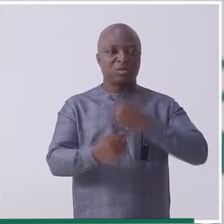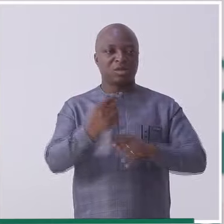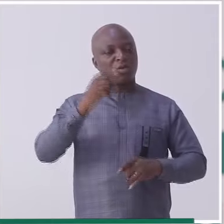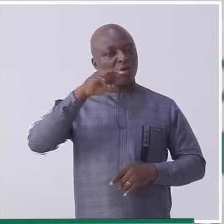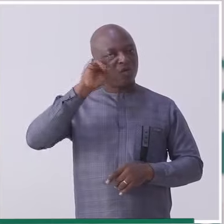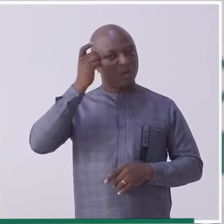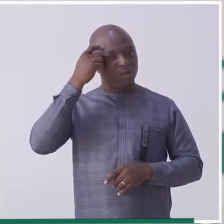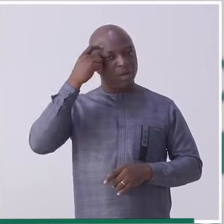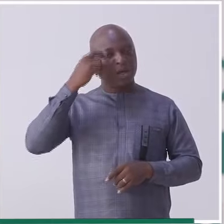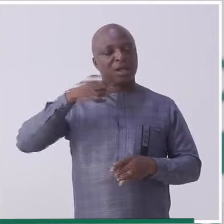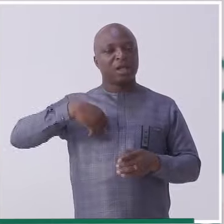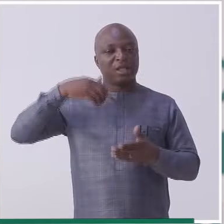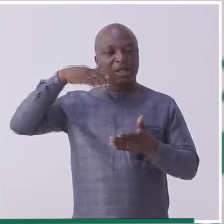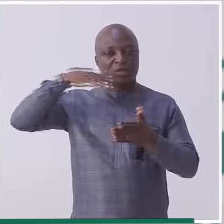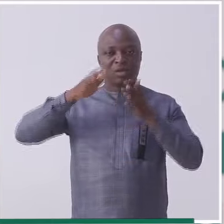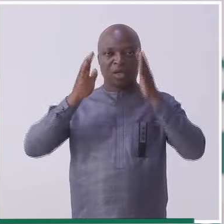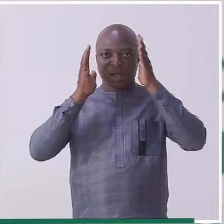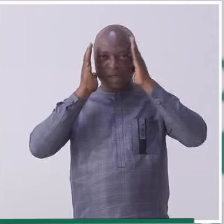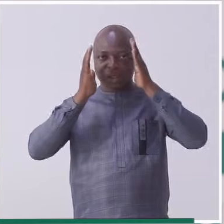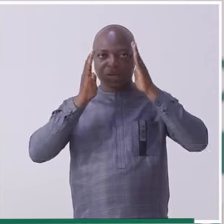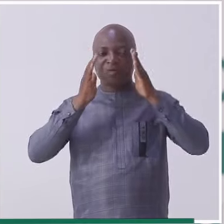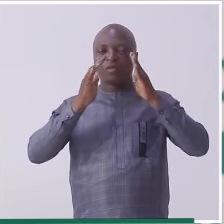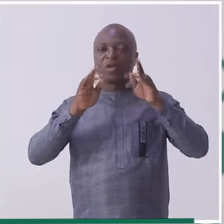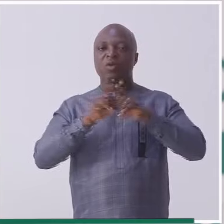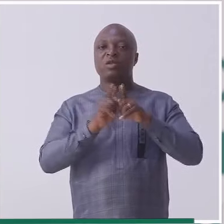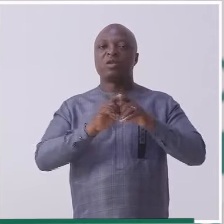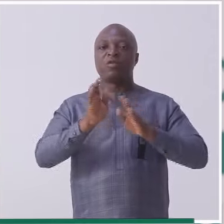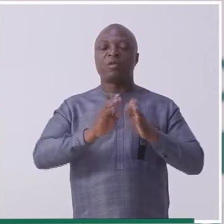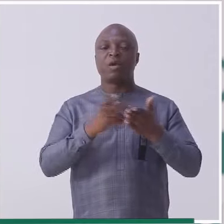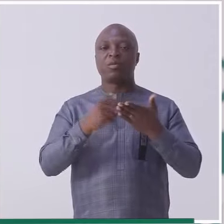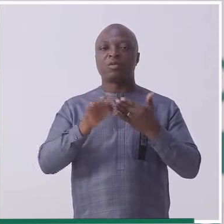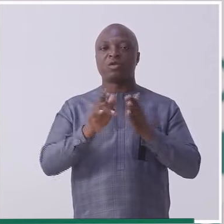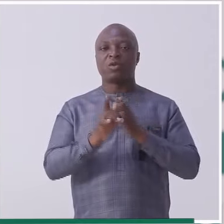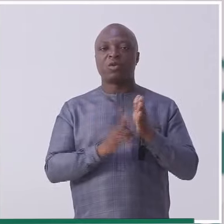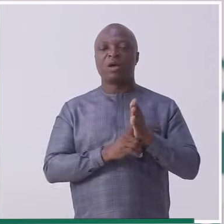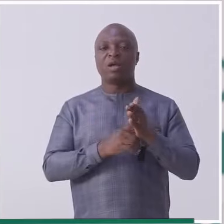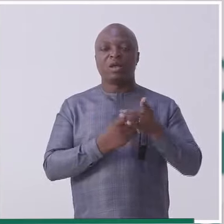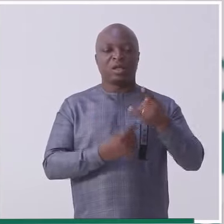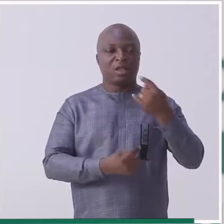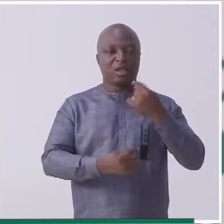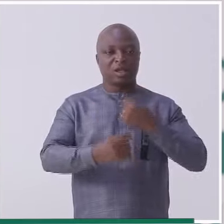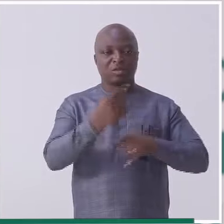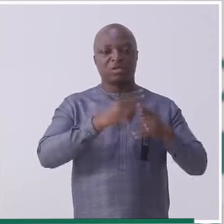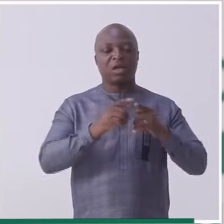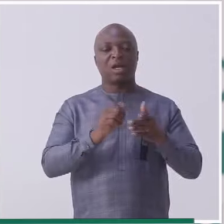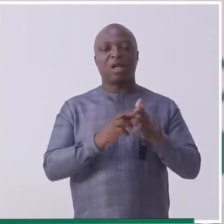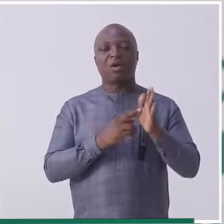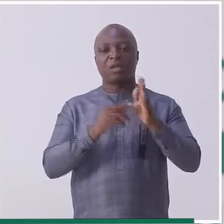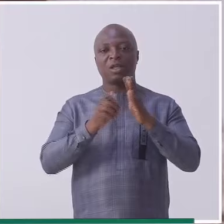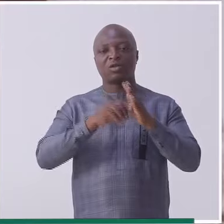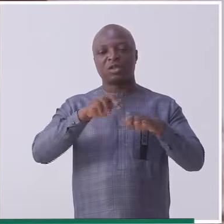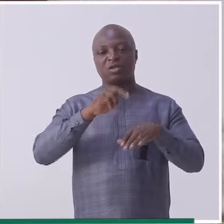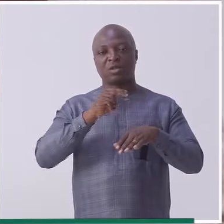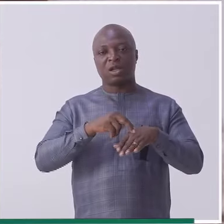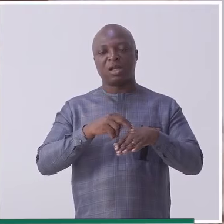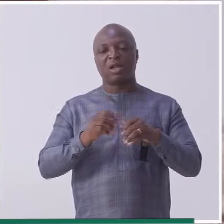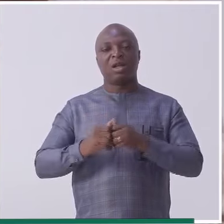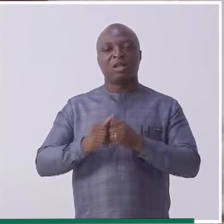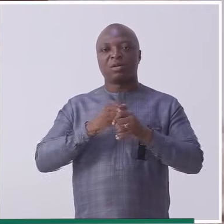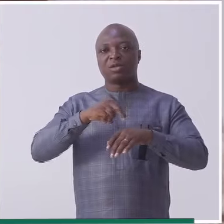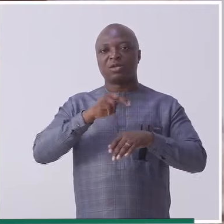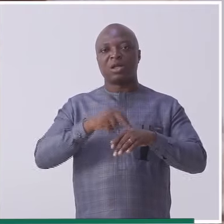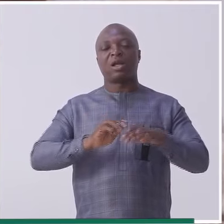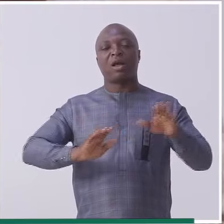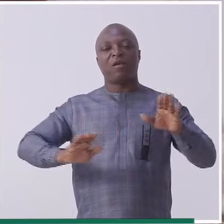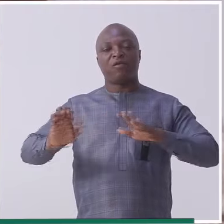gouvernement qui les a étudiées attentivement et qui en a formé un projet de loi qui a été transmis à la représentation nationale. L'Assemblée nationale a